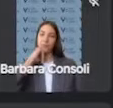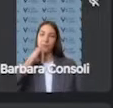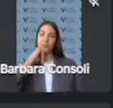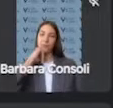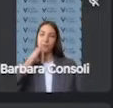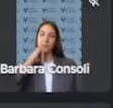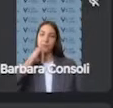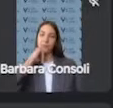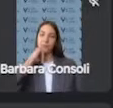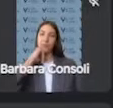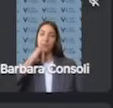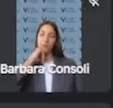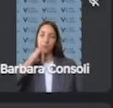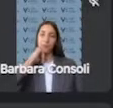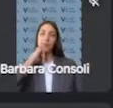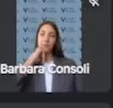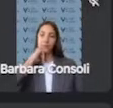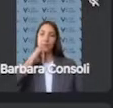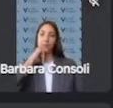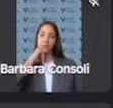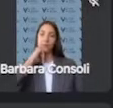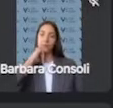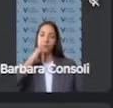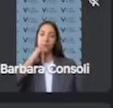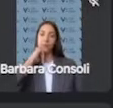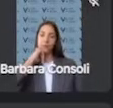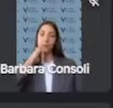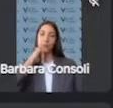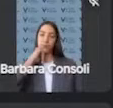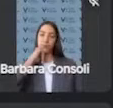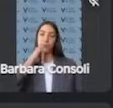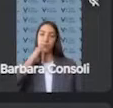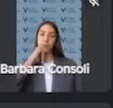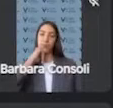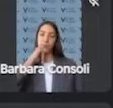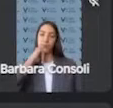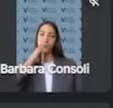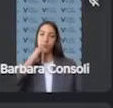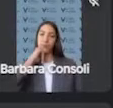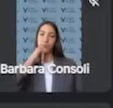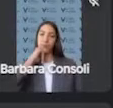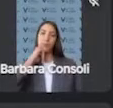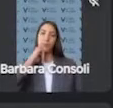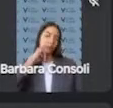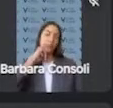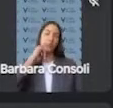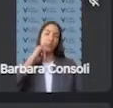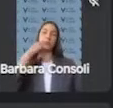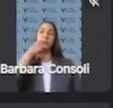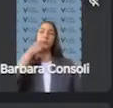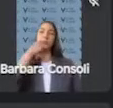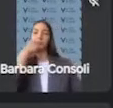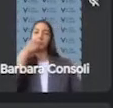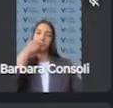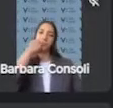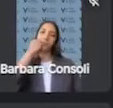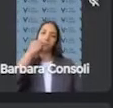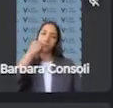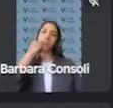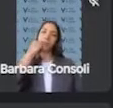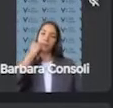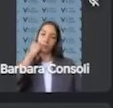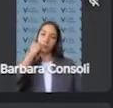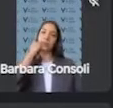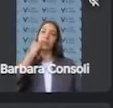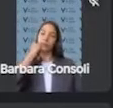le nuove matricole, perché comunque si sa, l'approccio al percorso universitario è un po' traumatico per tutti, nonostante la buona volontà